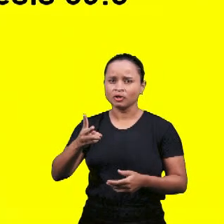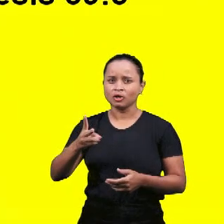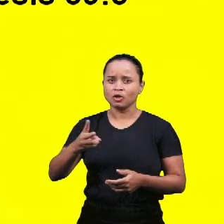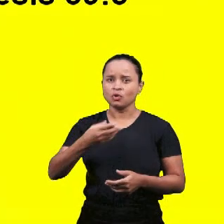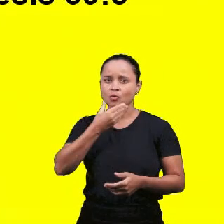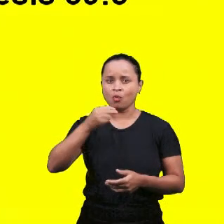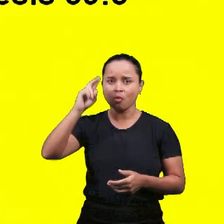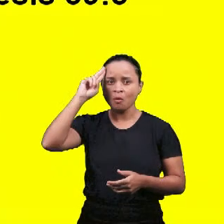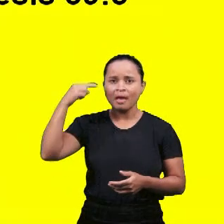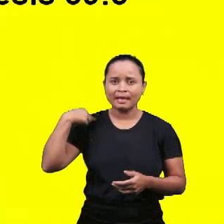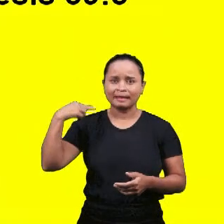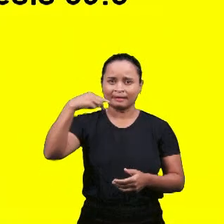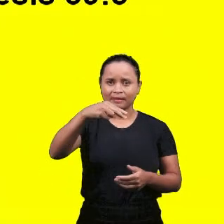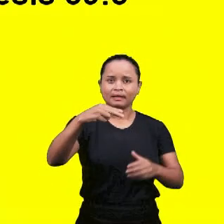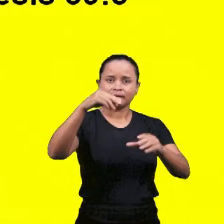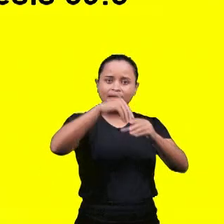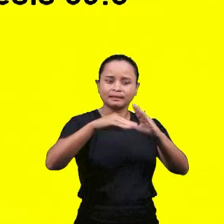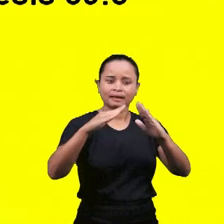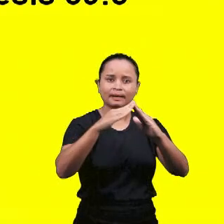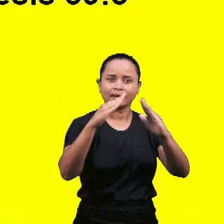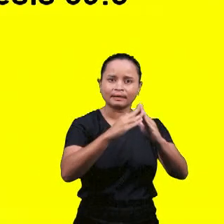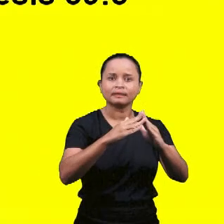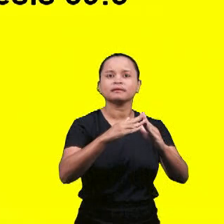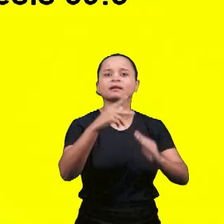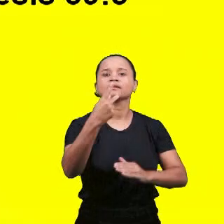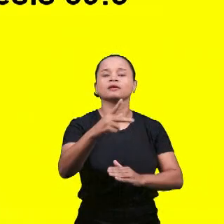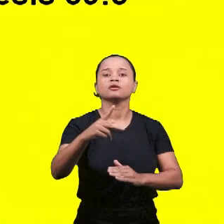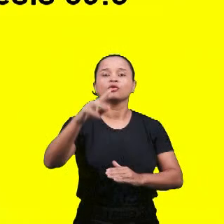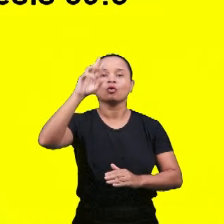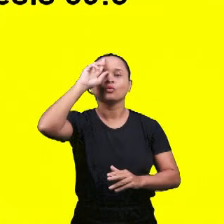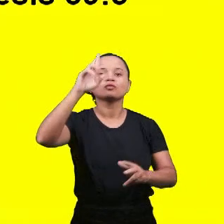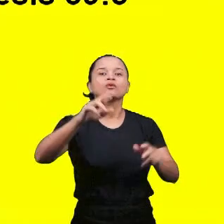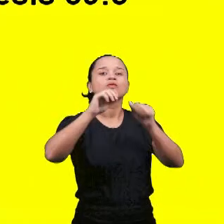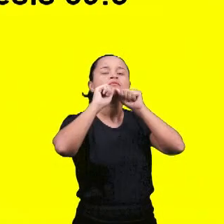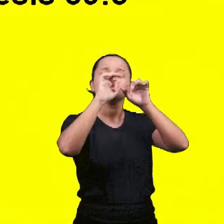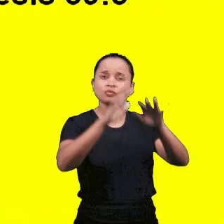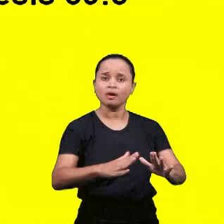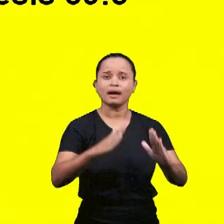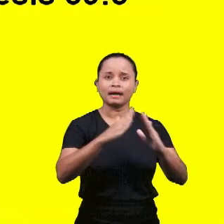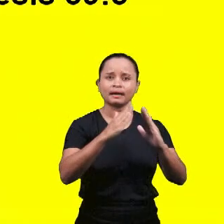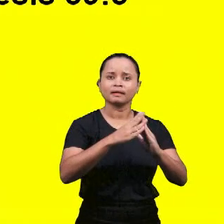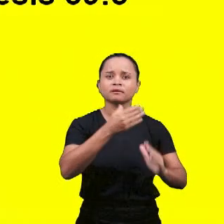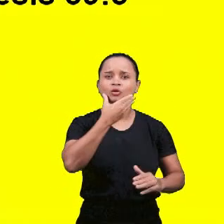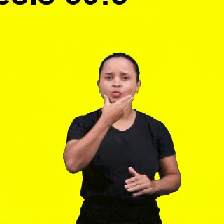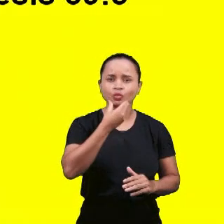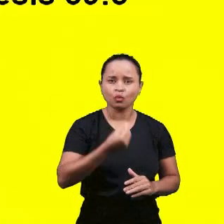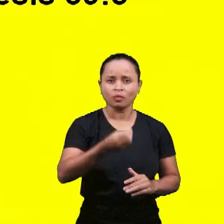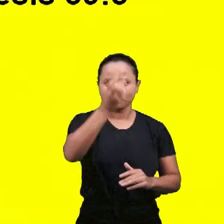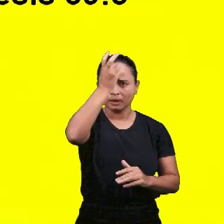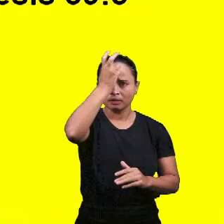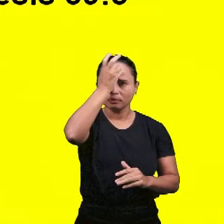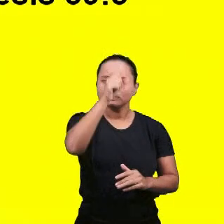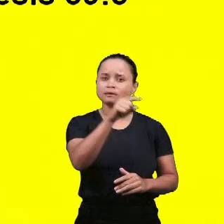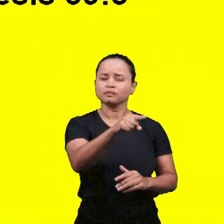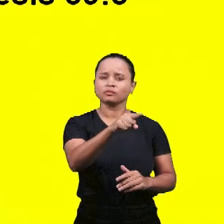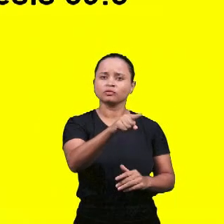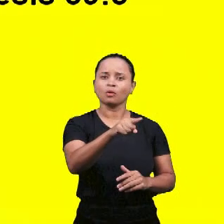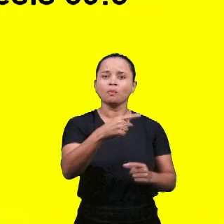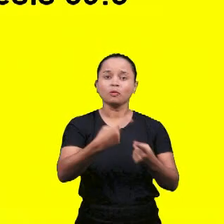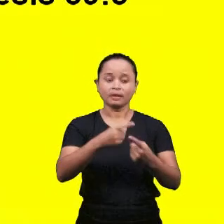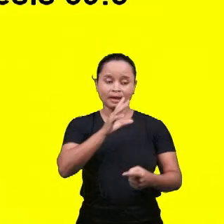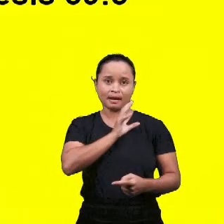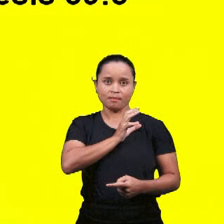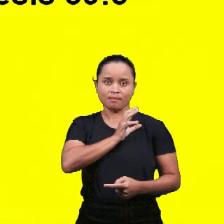avait, le Seigneur a béni la maison de l'Égyptien pour amour à Joseph. Et la bénédiction du Seigneur a été sur tout ce qu'il